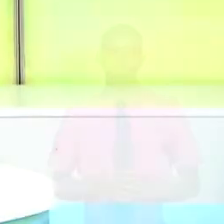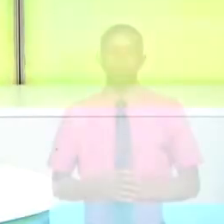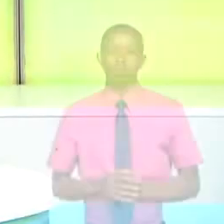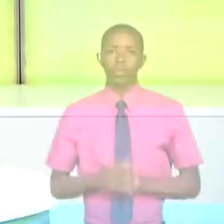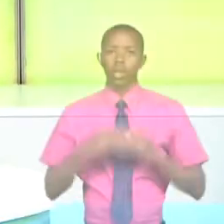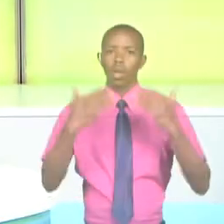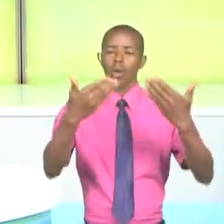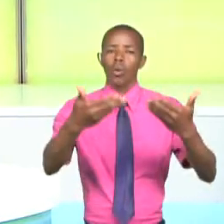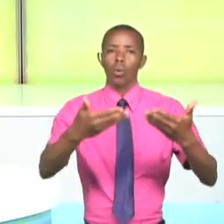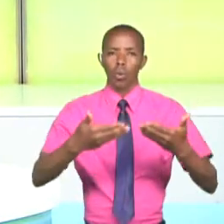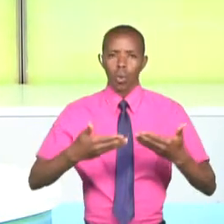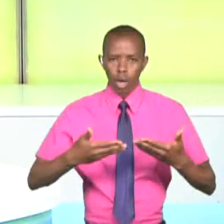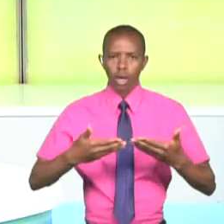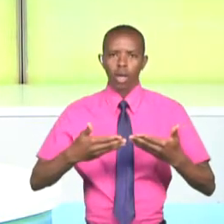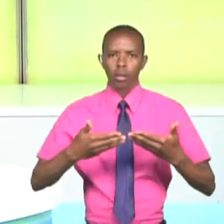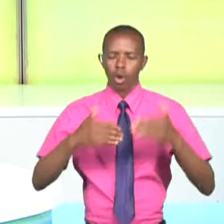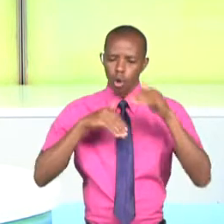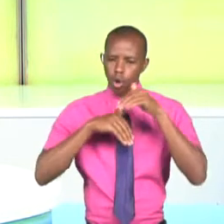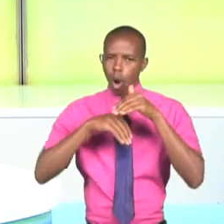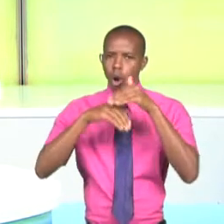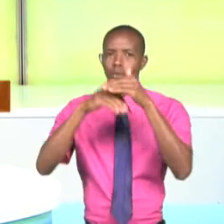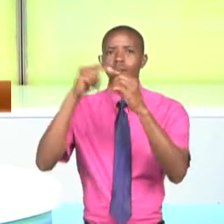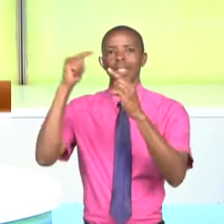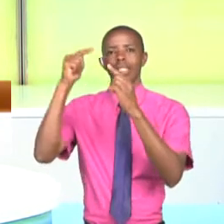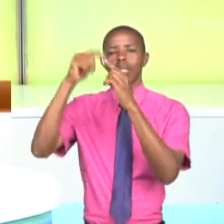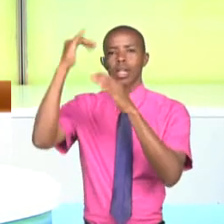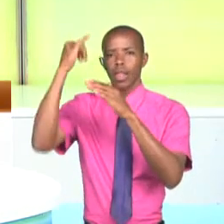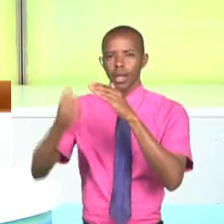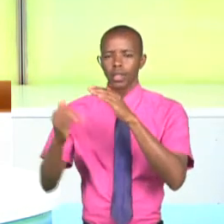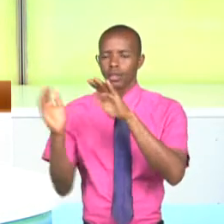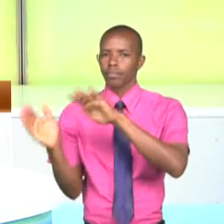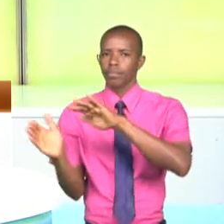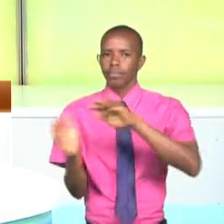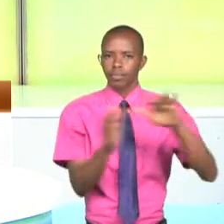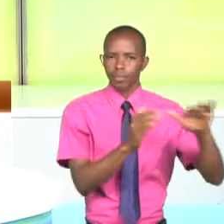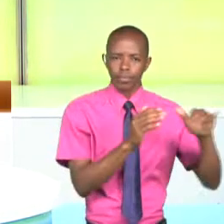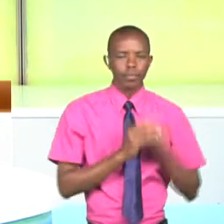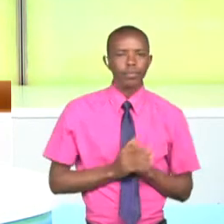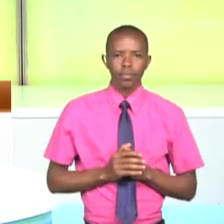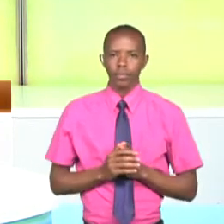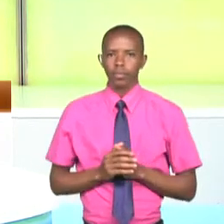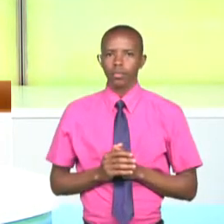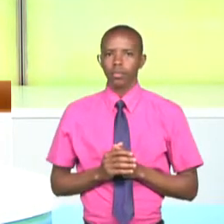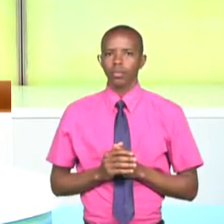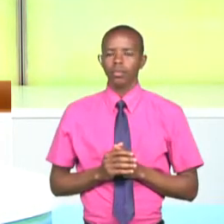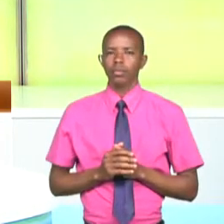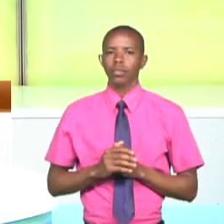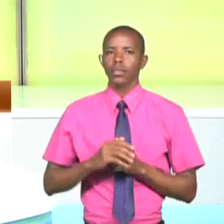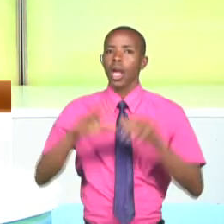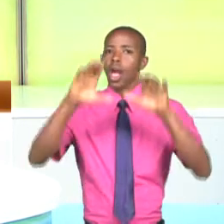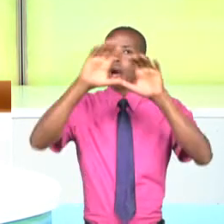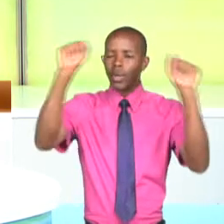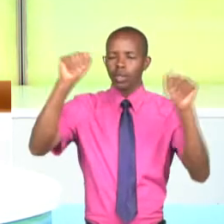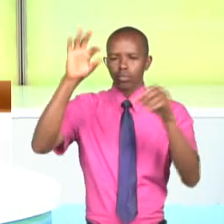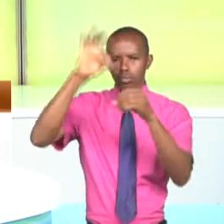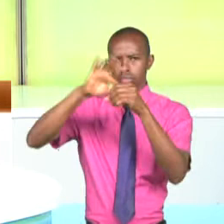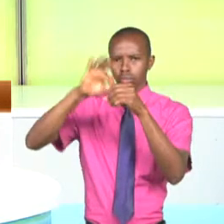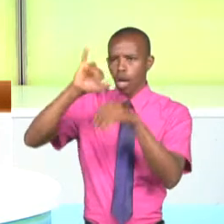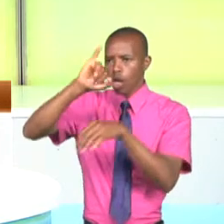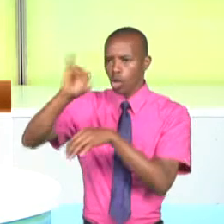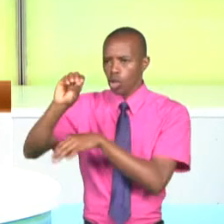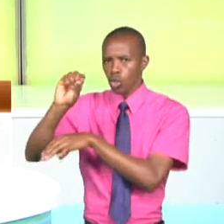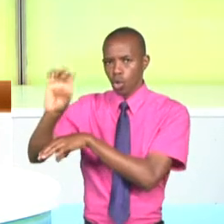Karibu sana mtazamaji, tuandamane sawa hadi tamati. Katika kinyang'anyiro cha urais Marekani, mwaniaji Joe Biden sasa